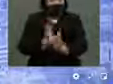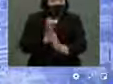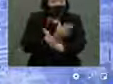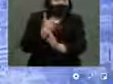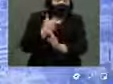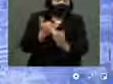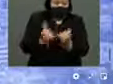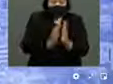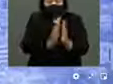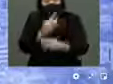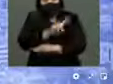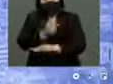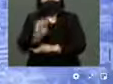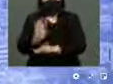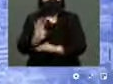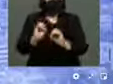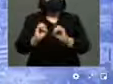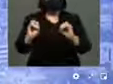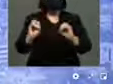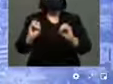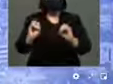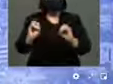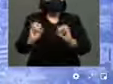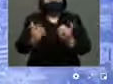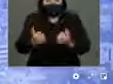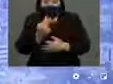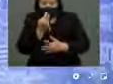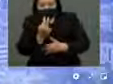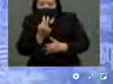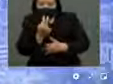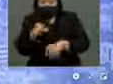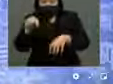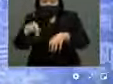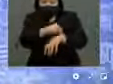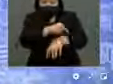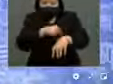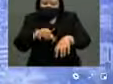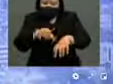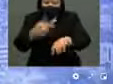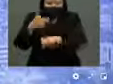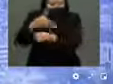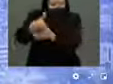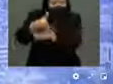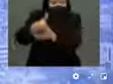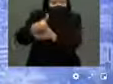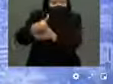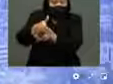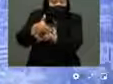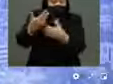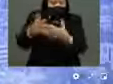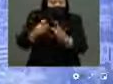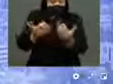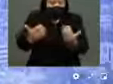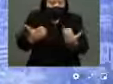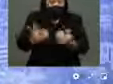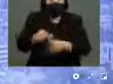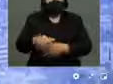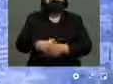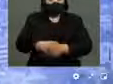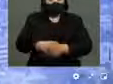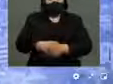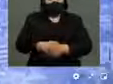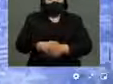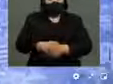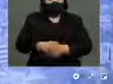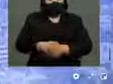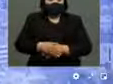ไปตรงนี้แหละครับก็ขอให้ทุกท่านได้เห็นภาพตรงนี้ซึ่งนำมาสู่การเ